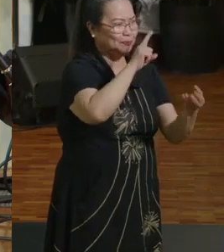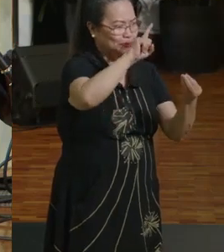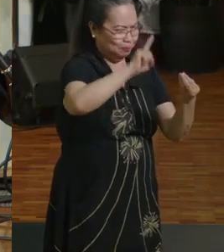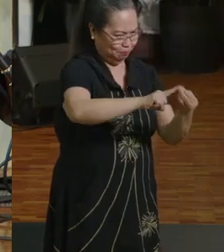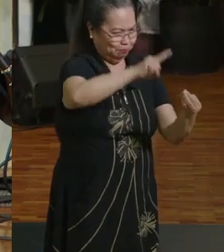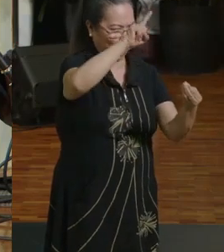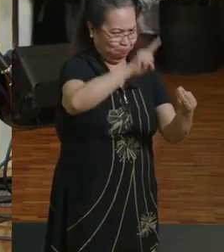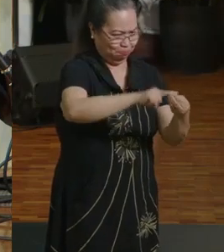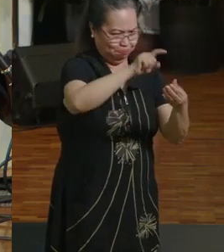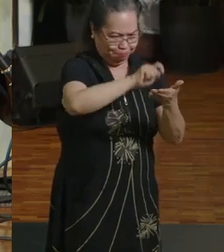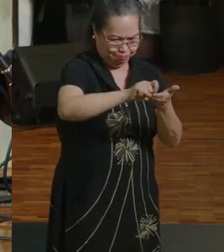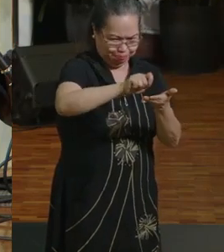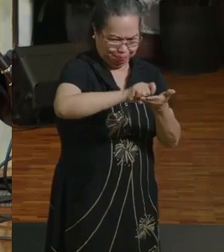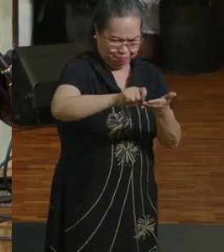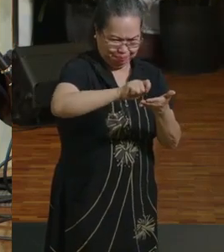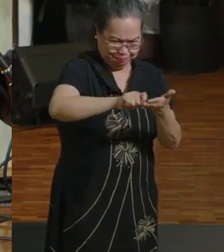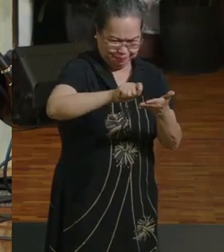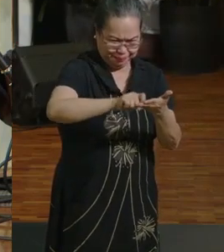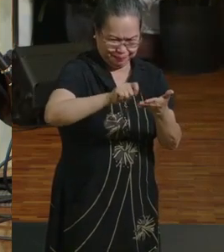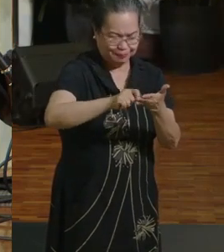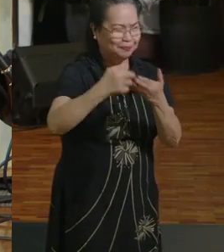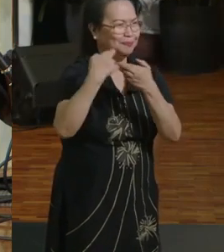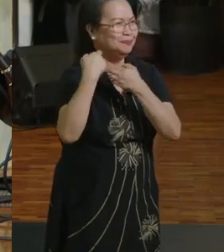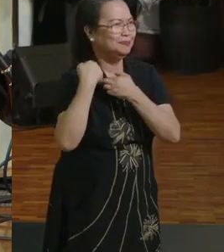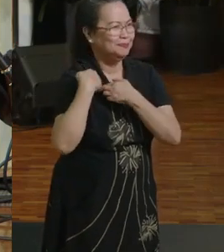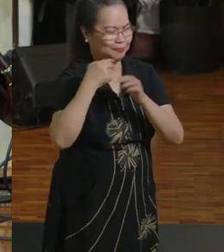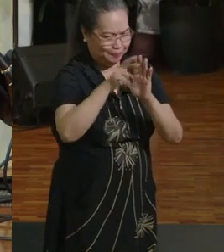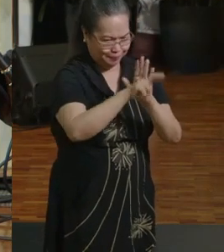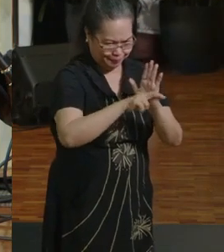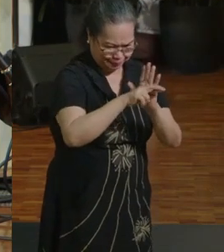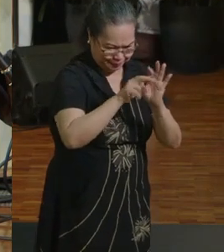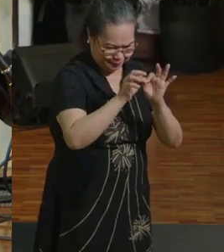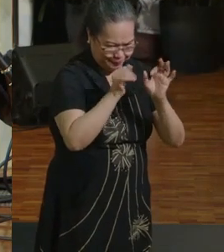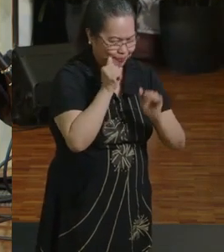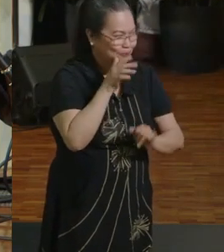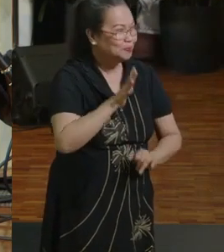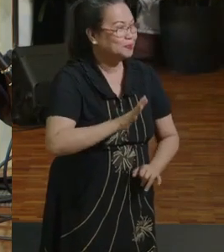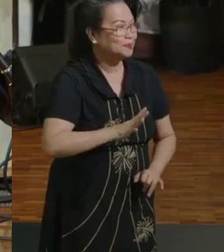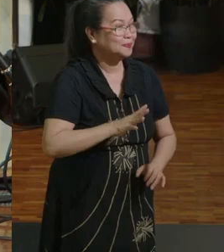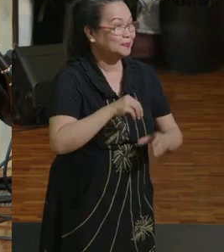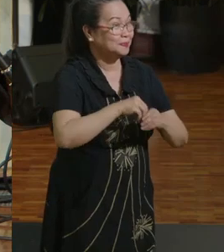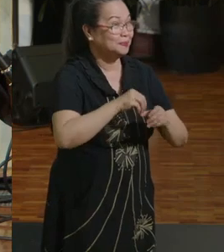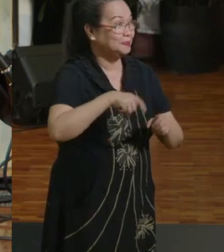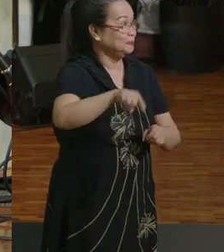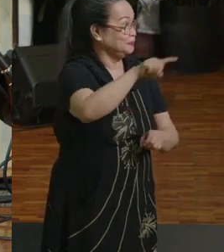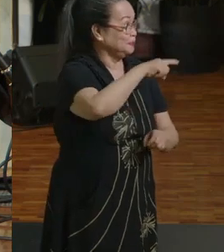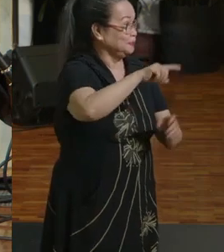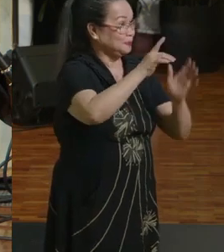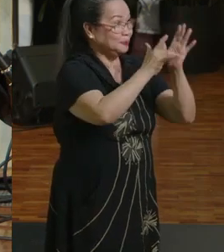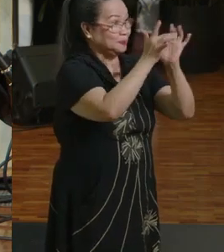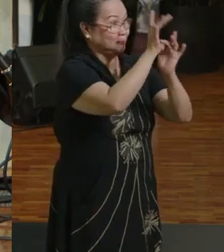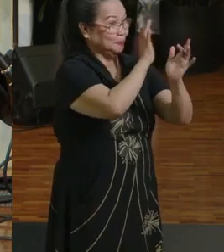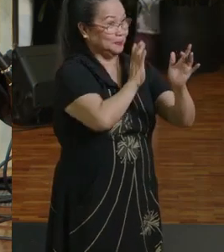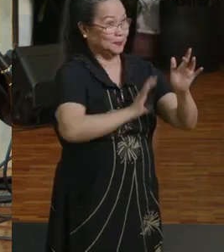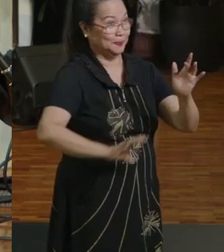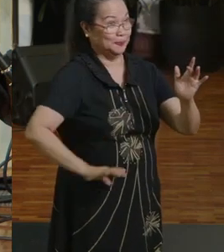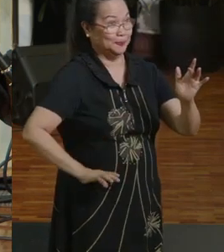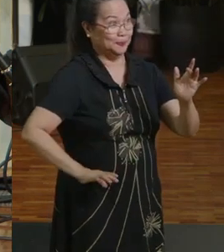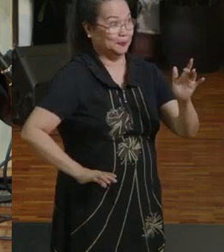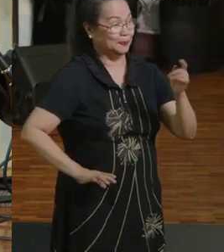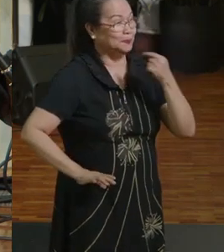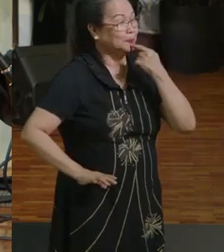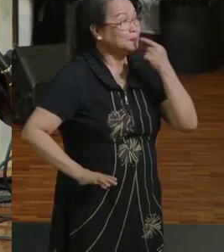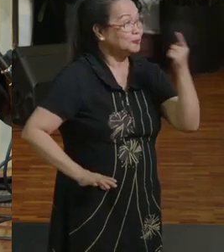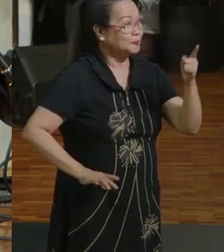tungkol sa role ng mga babae at value ng mga babae sa ating Panginoon. At